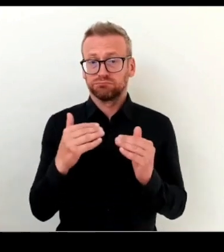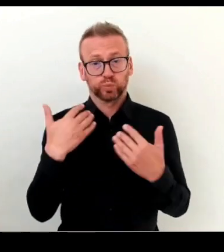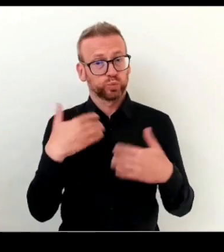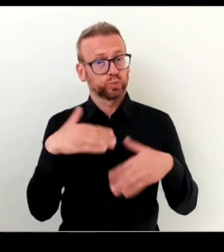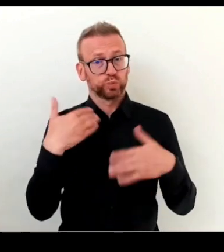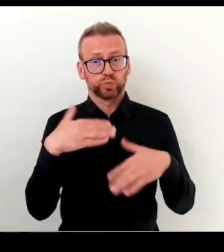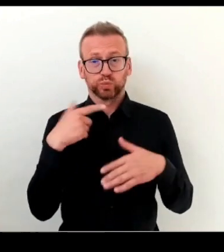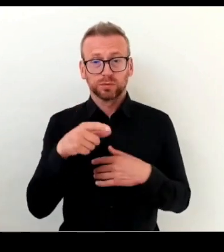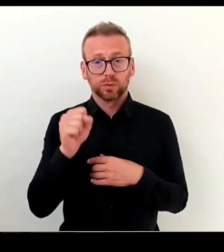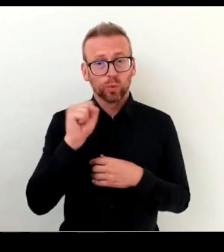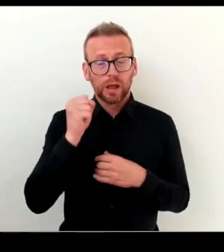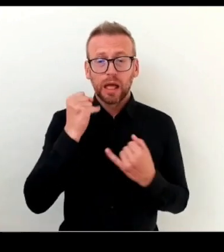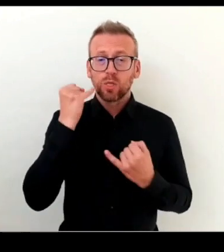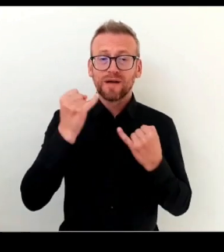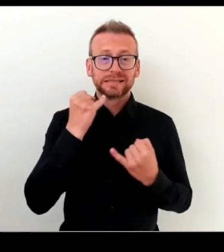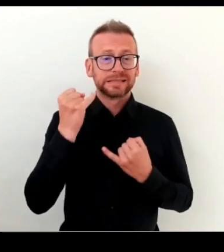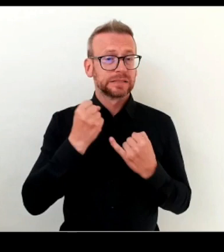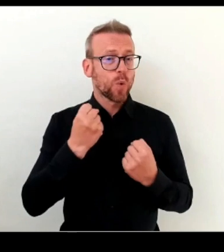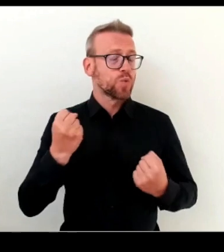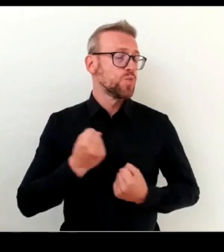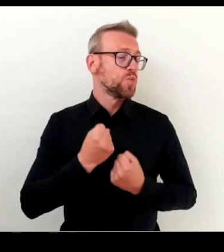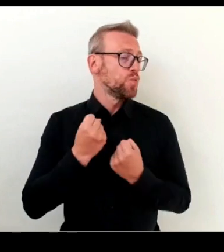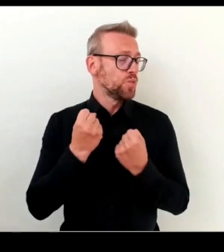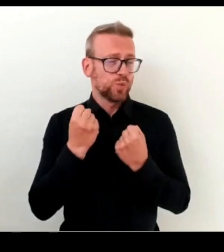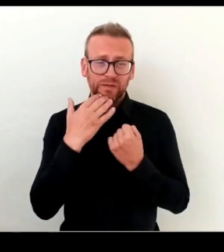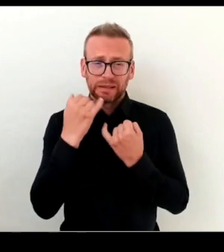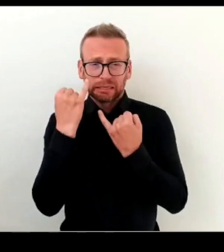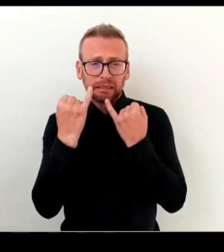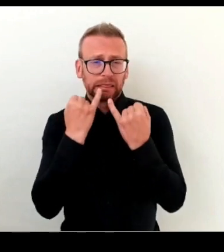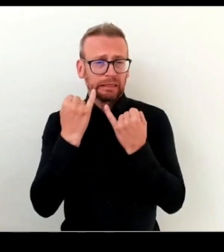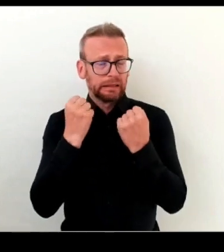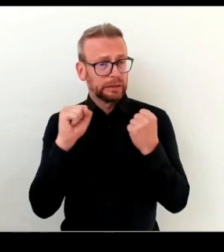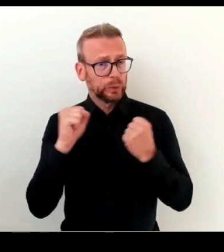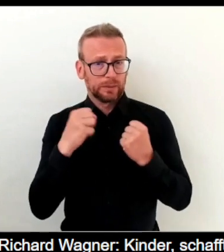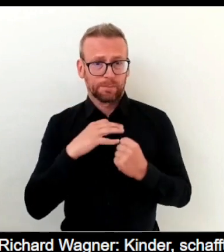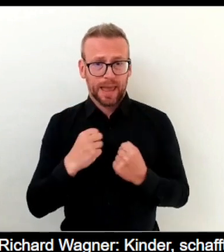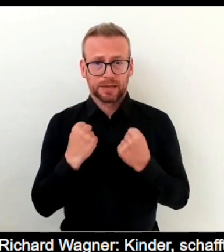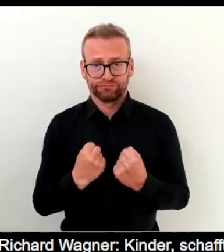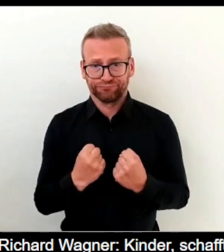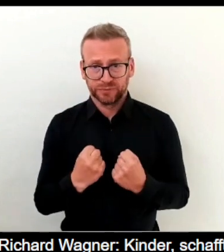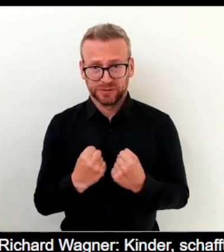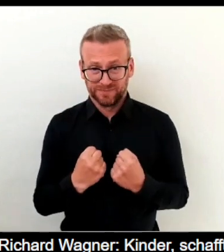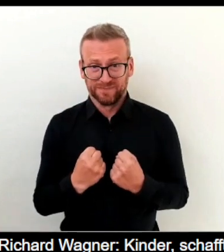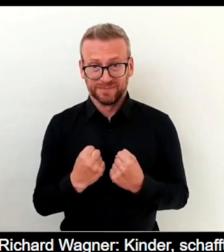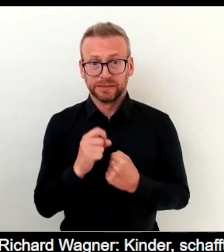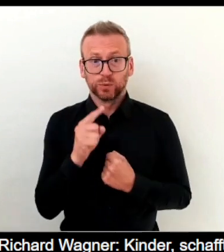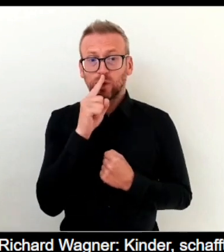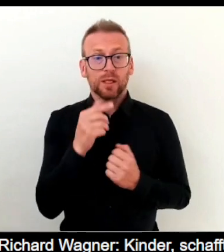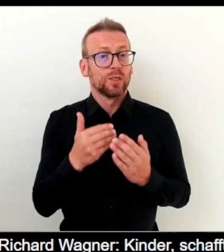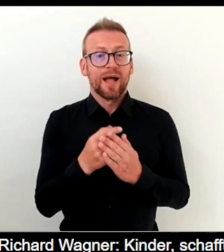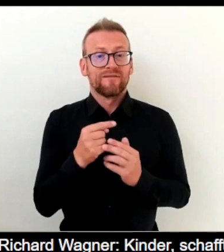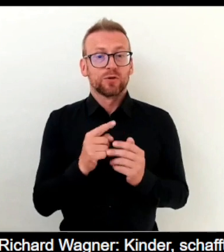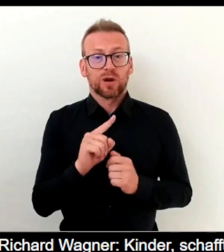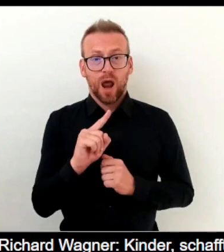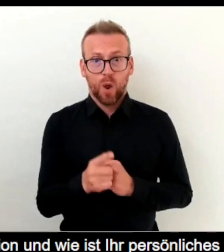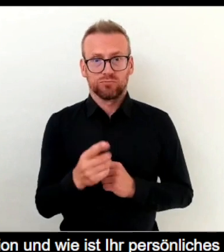Kinder schafft Neues ist, ich kannte den Satz bisher nicht, aber er ist richtig, denn dadurch,